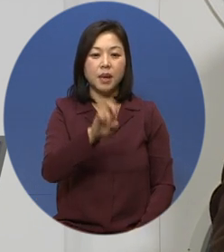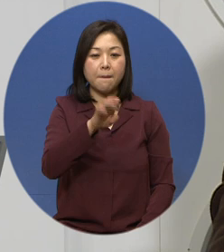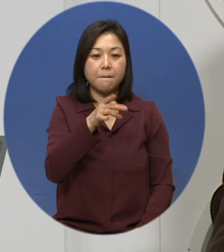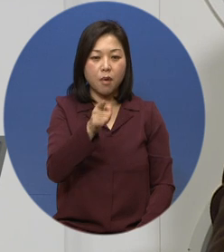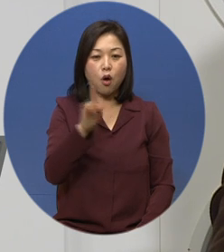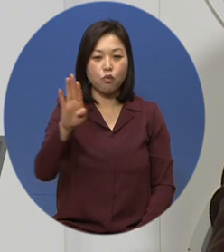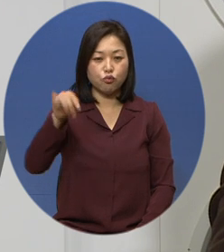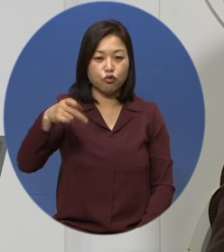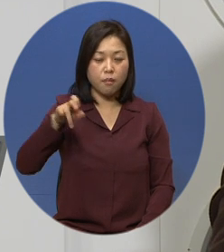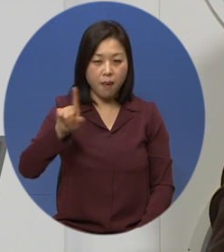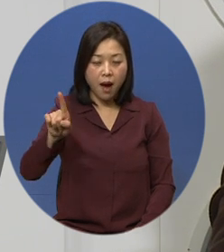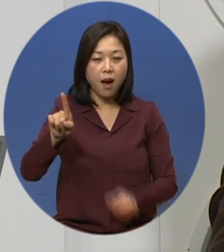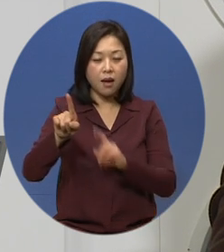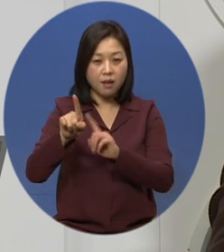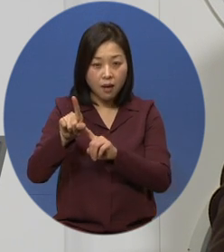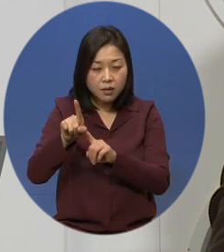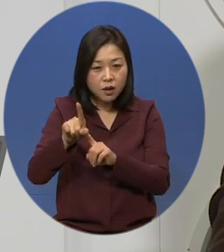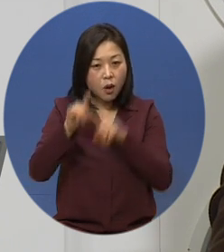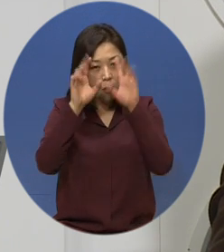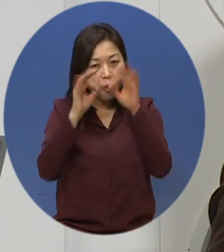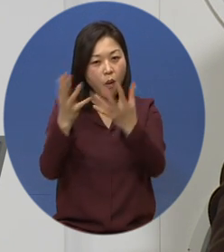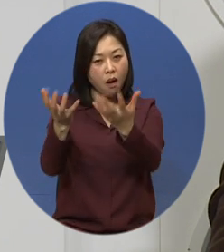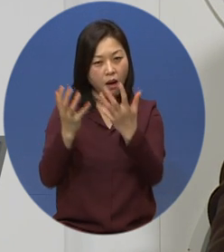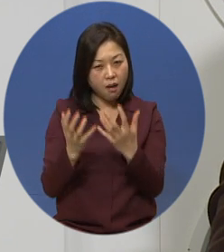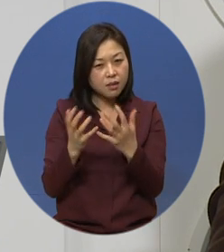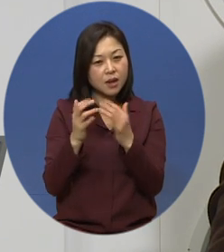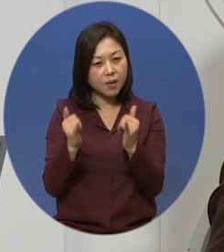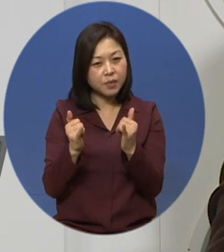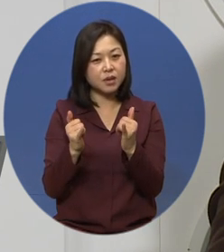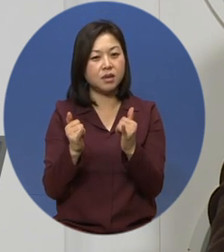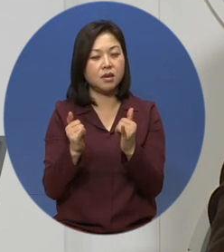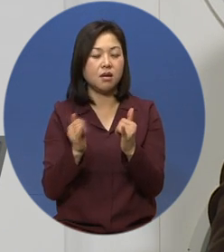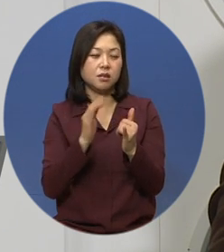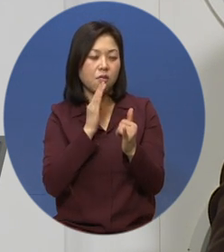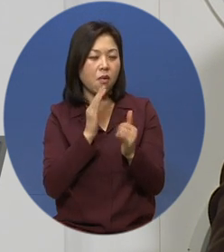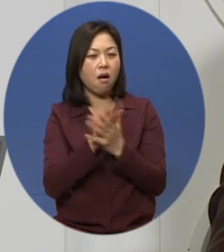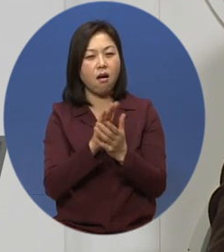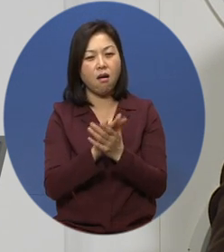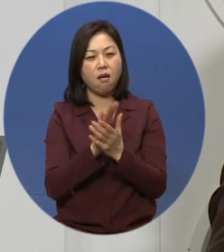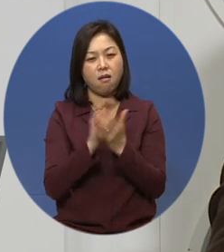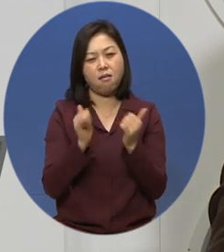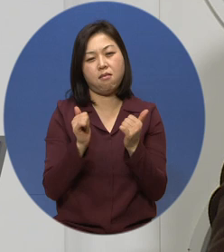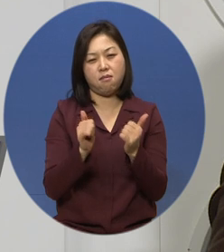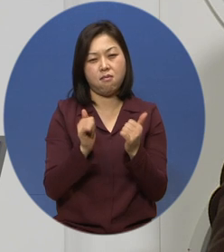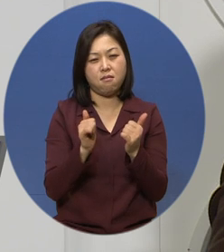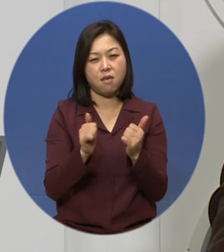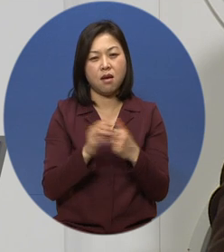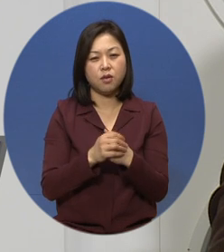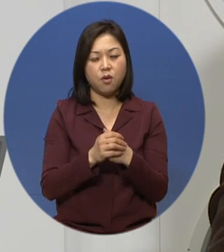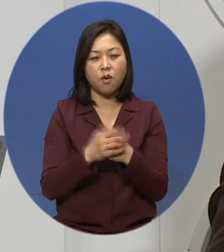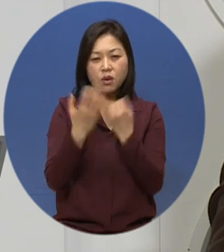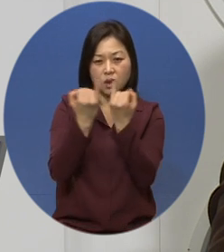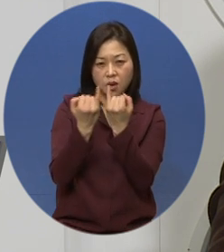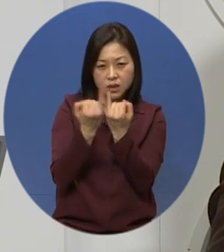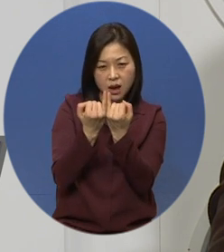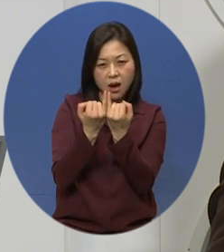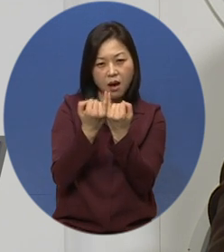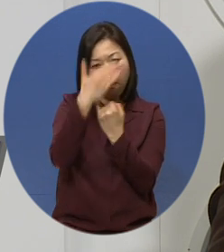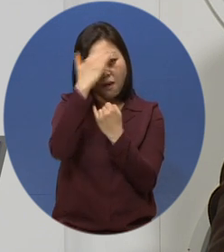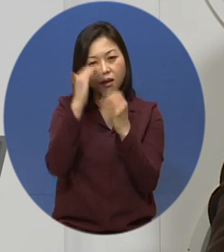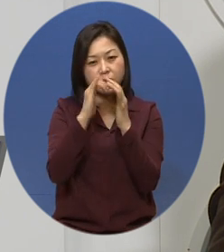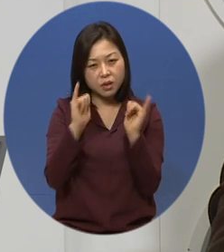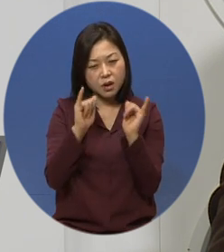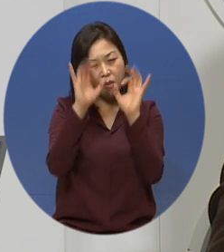아주 어 관객들과 이런 분들의 반응이 좋았습니다 그리고 여자 분들이 보시고